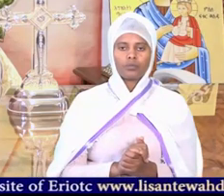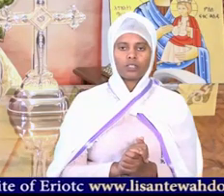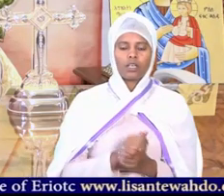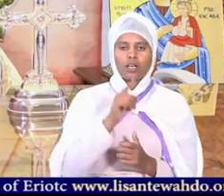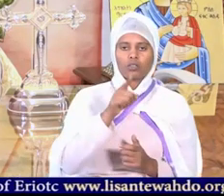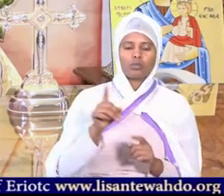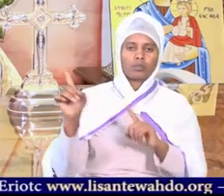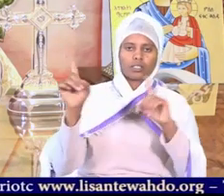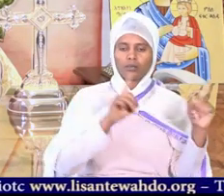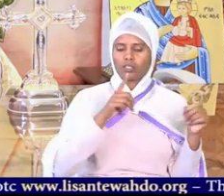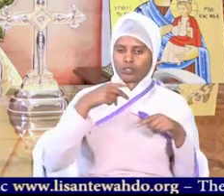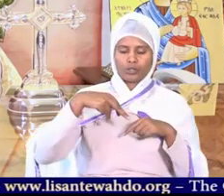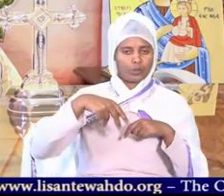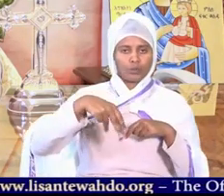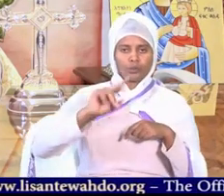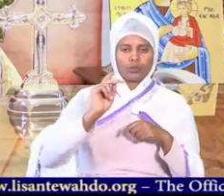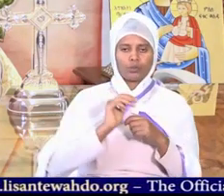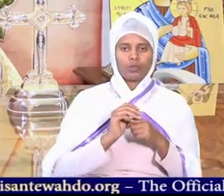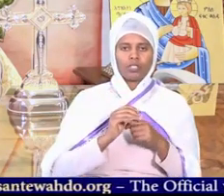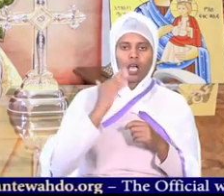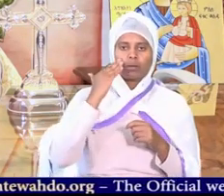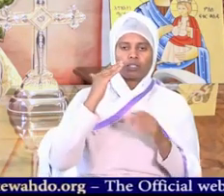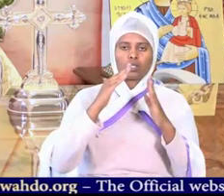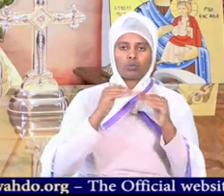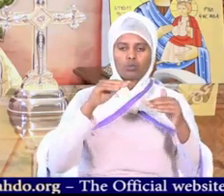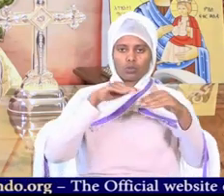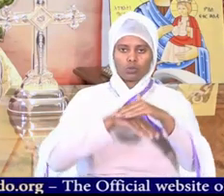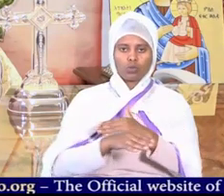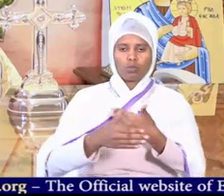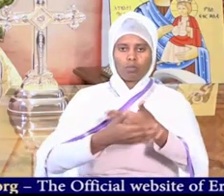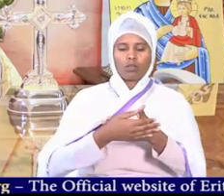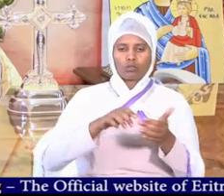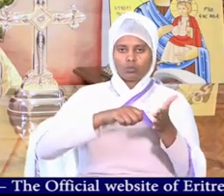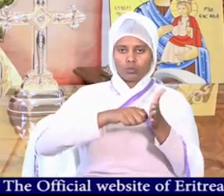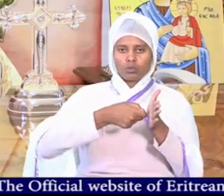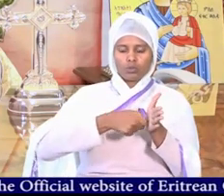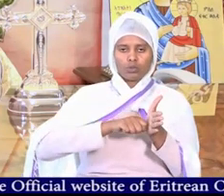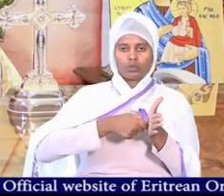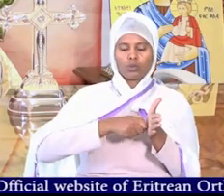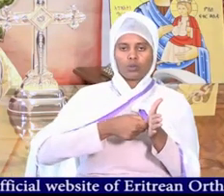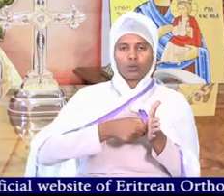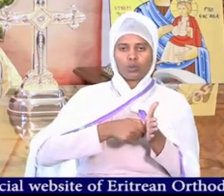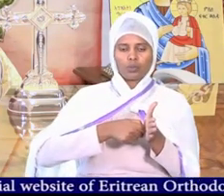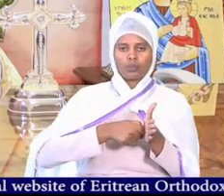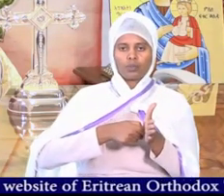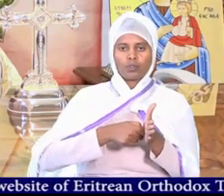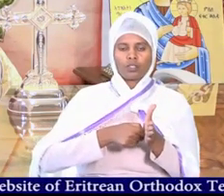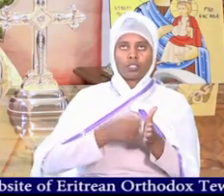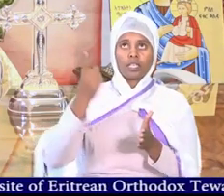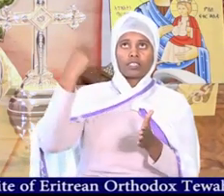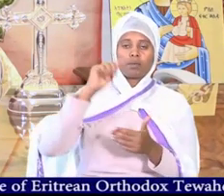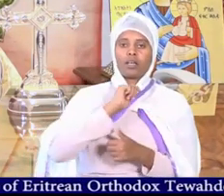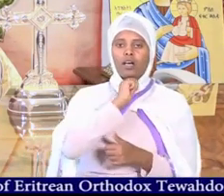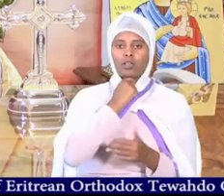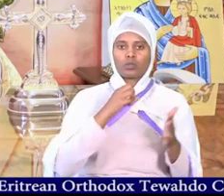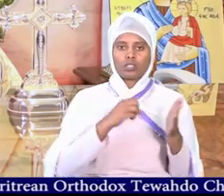مالت أتوم هزبي كيدو ناو غزاوت تخوم أثو معز أخوم دما بوشتي عصو